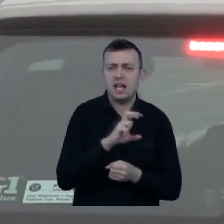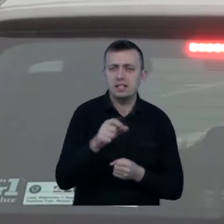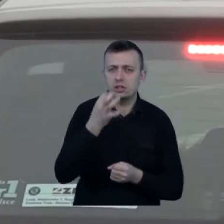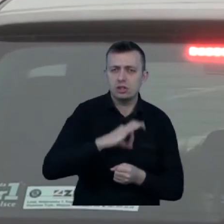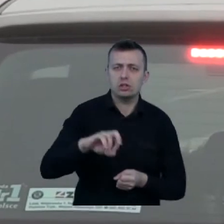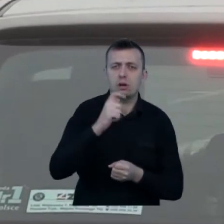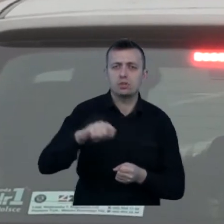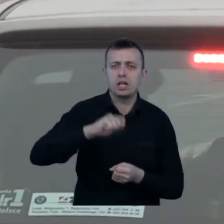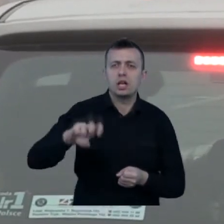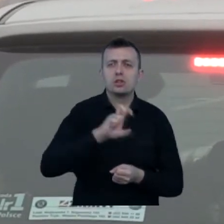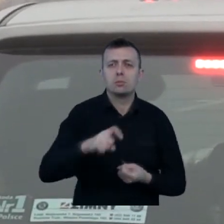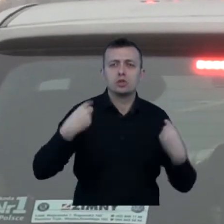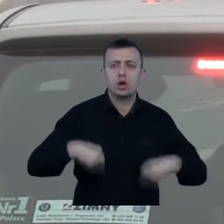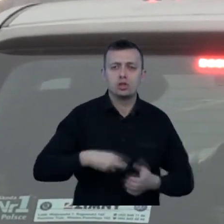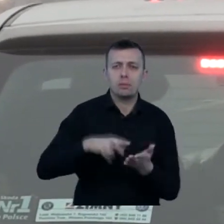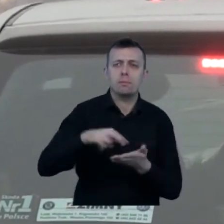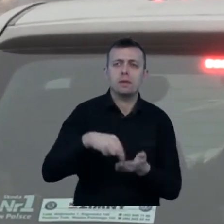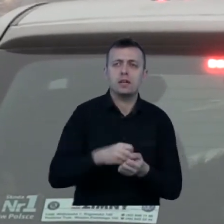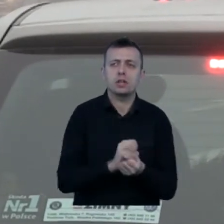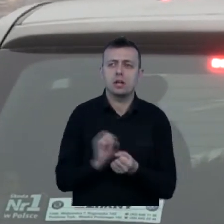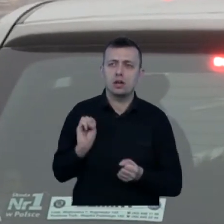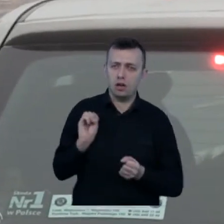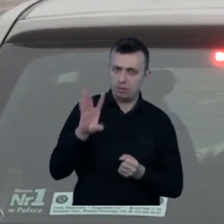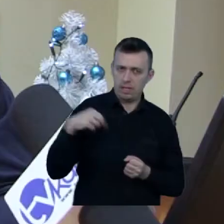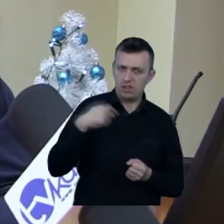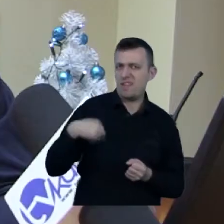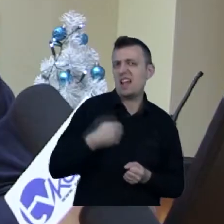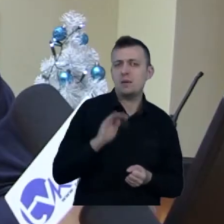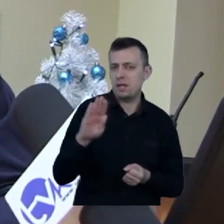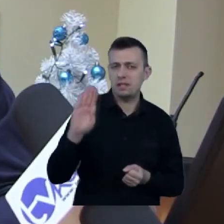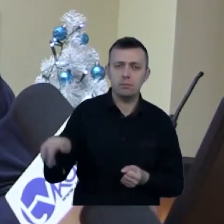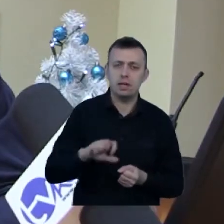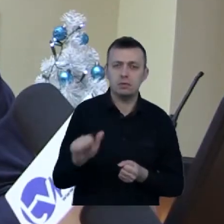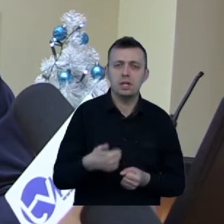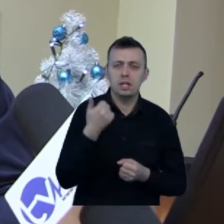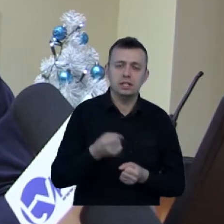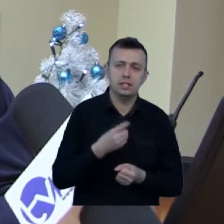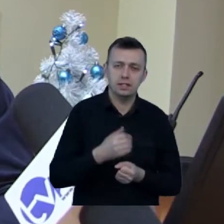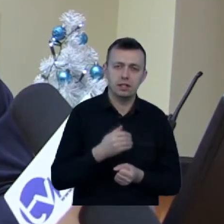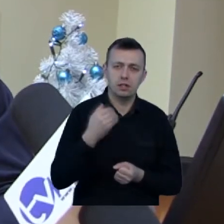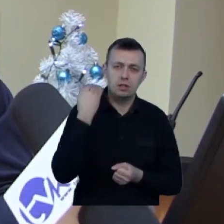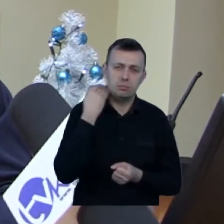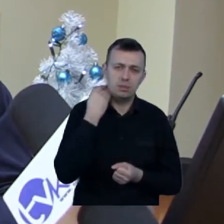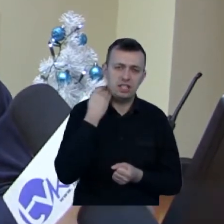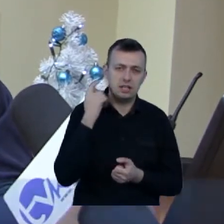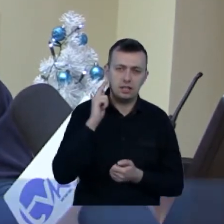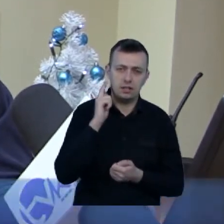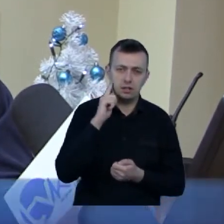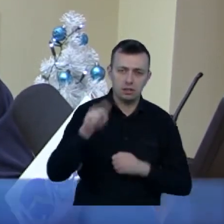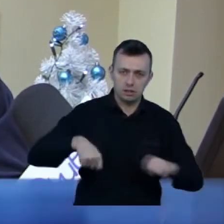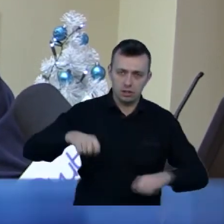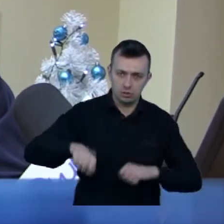oraz przestrzeganie przepisów dotyczących noszenia elementów odblaskowych. Podczas tego weekendu policjanci zatrzymali jednego